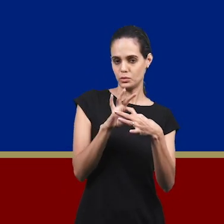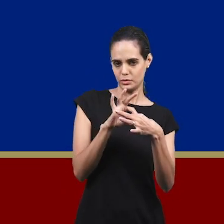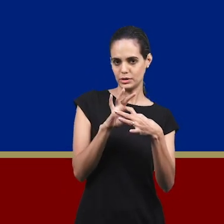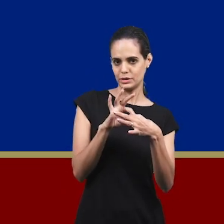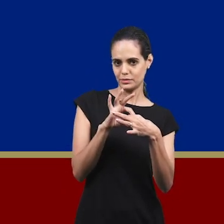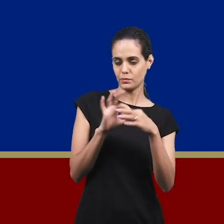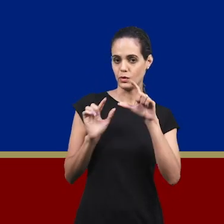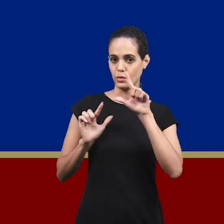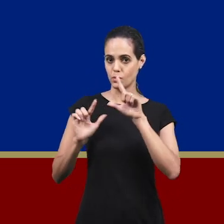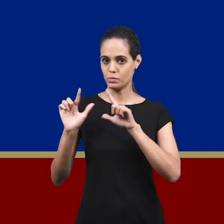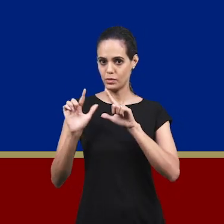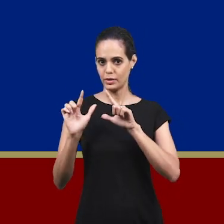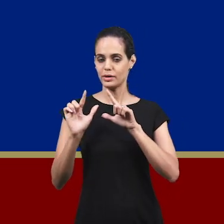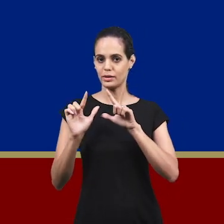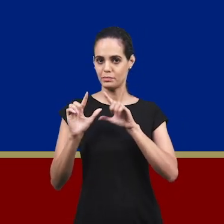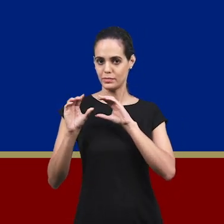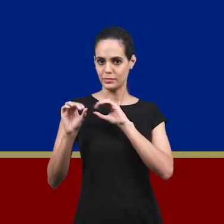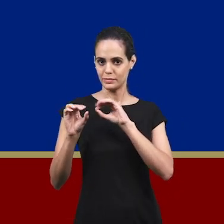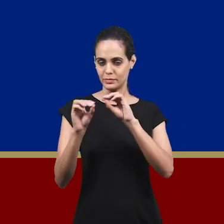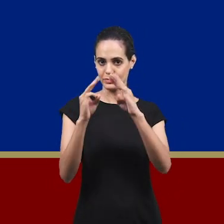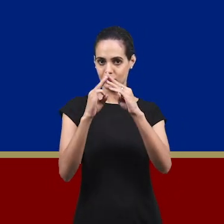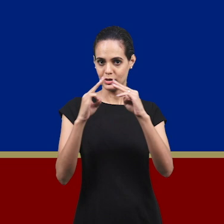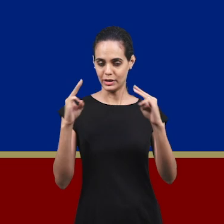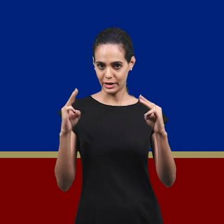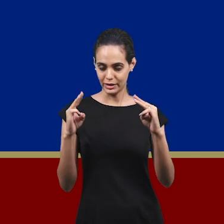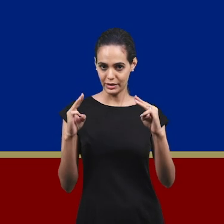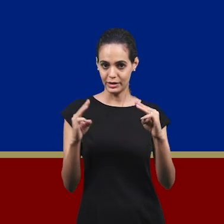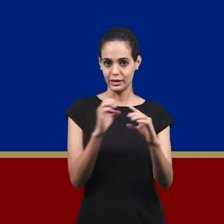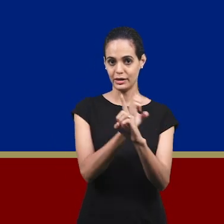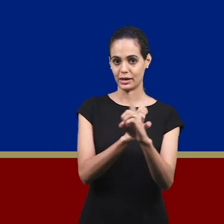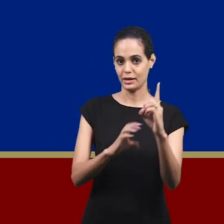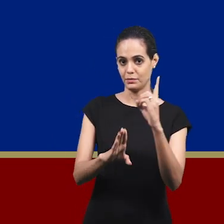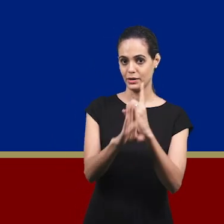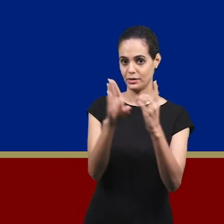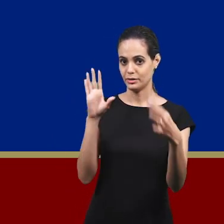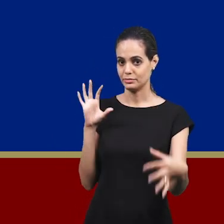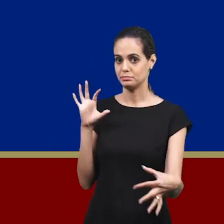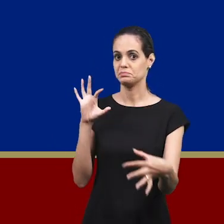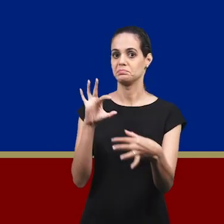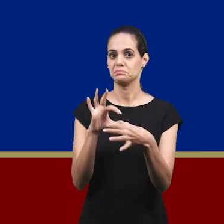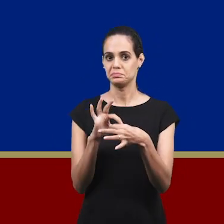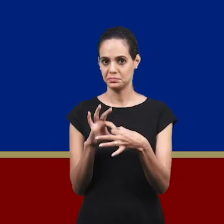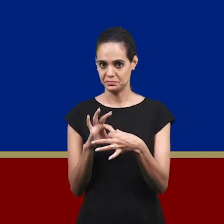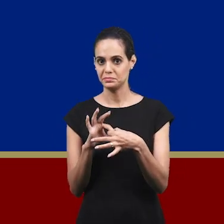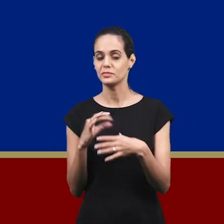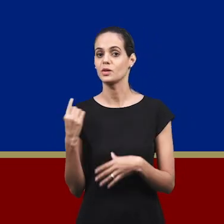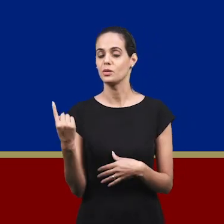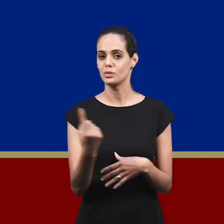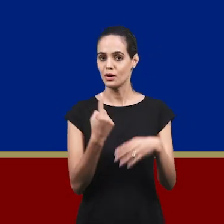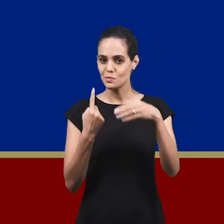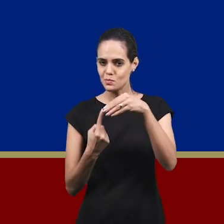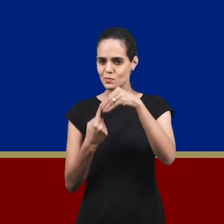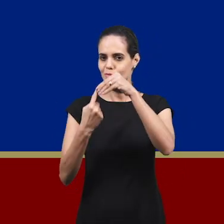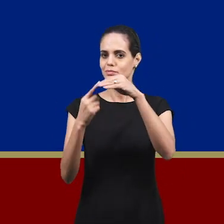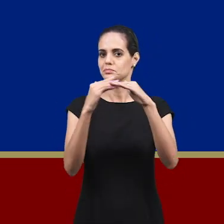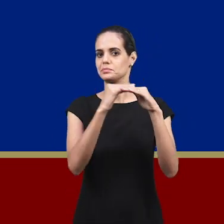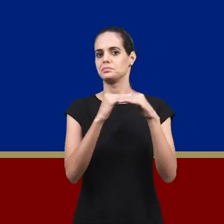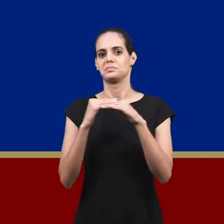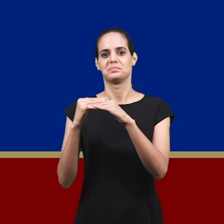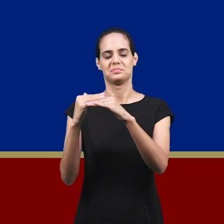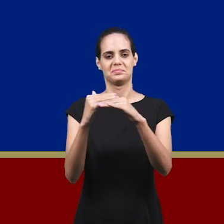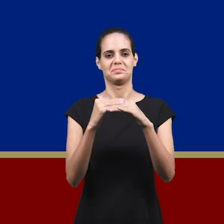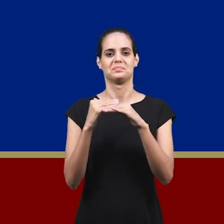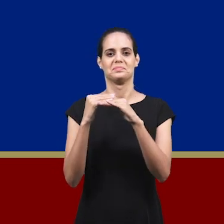Très important, cette jonction entre la programmation et l'école biblique dominicale pour